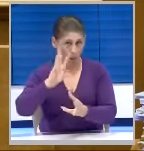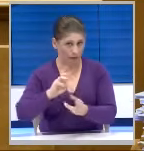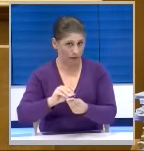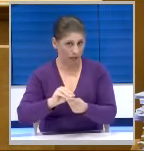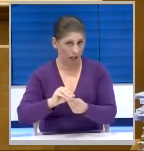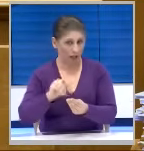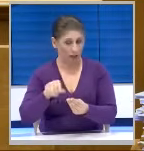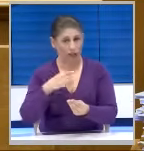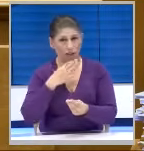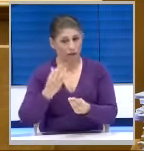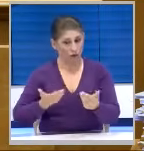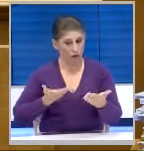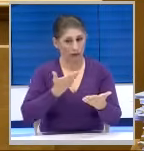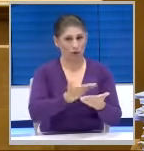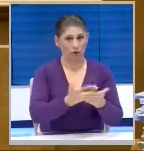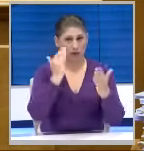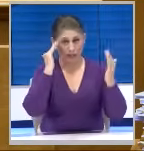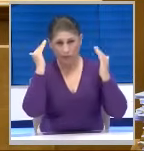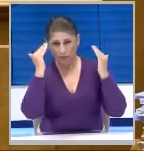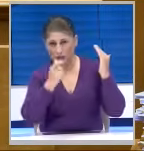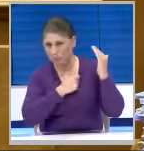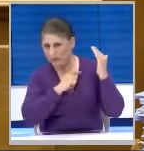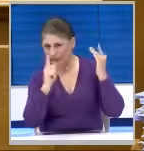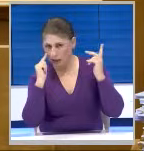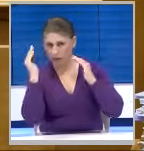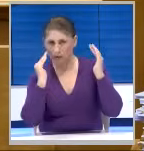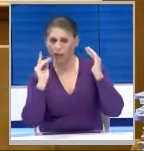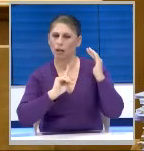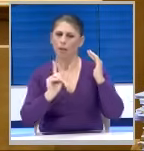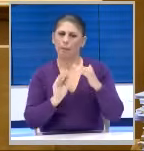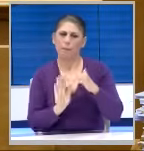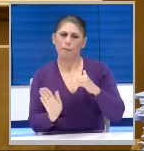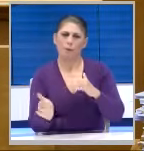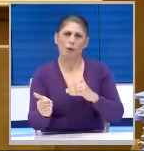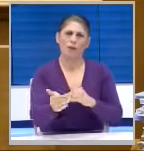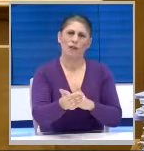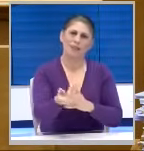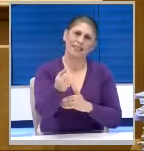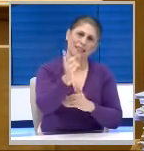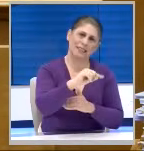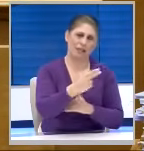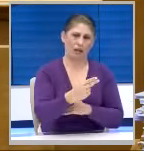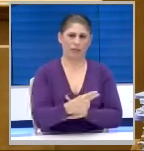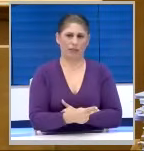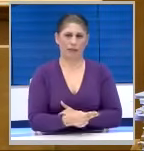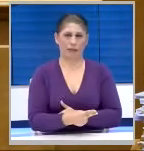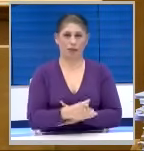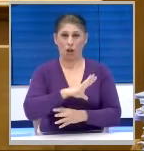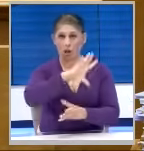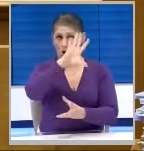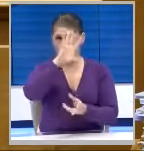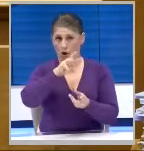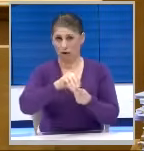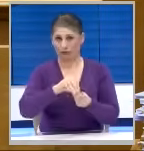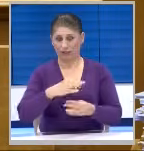γίνεται η πρόταση δυσπιστίας και μην υπεκφεύγει σε άλλα ζητήματα όλα αυτά εσείς κύριοι